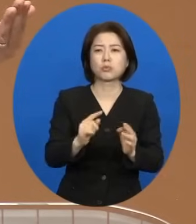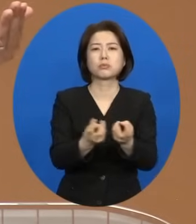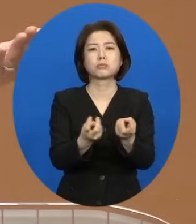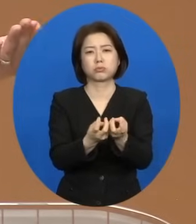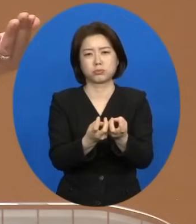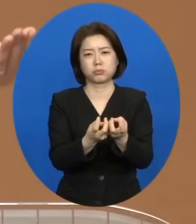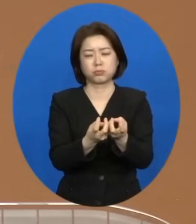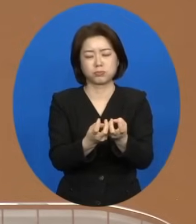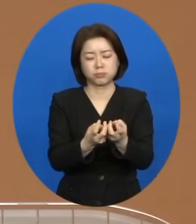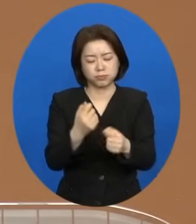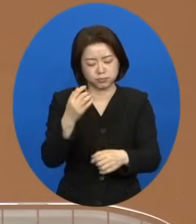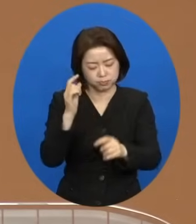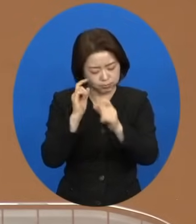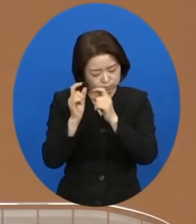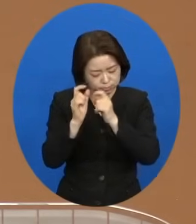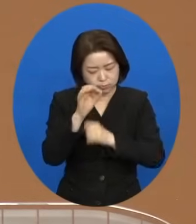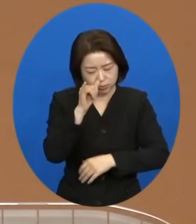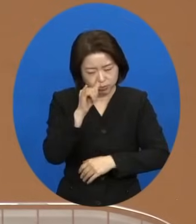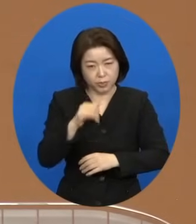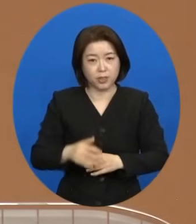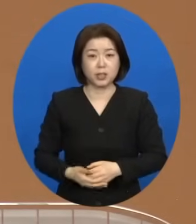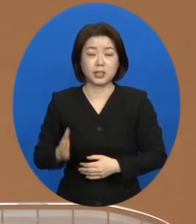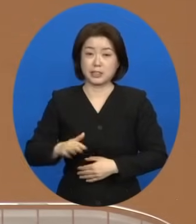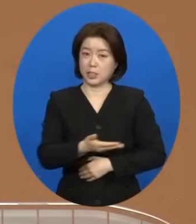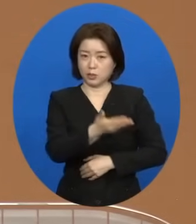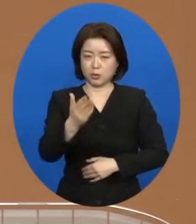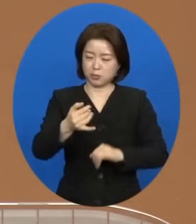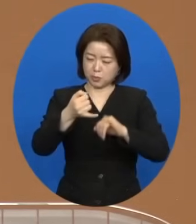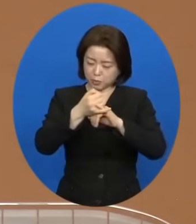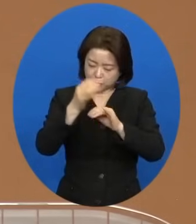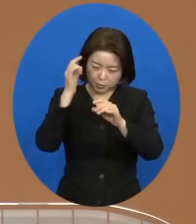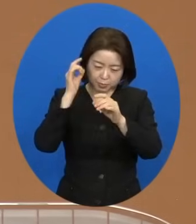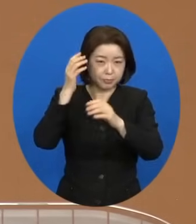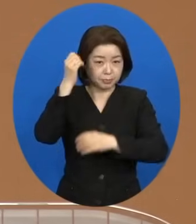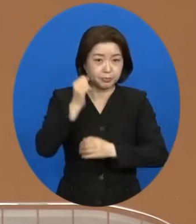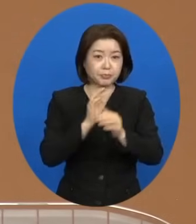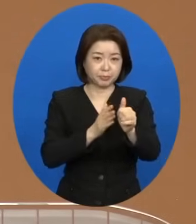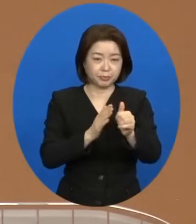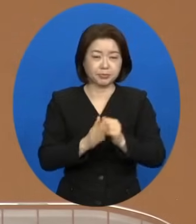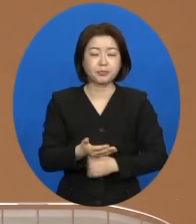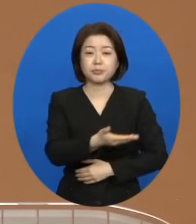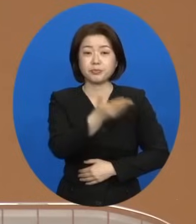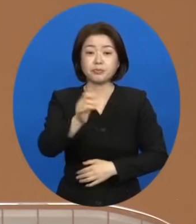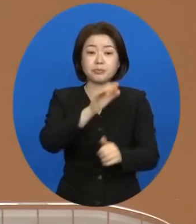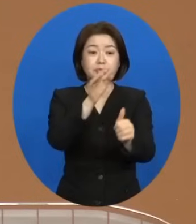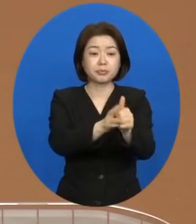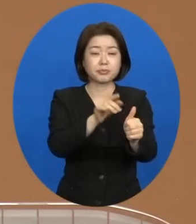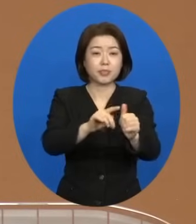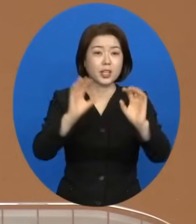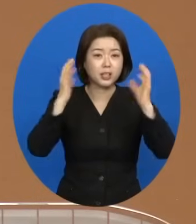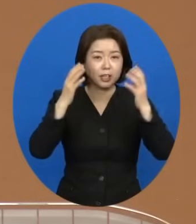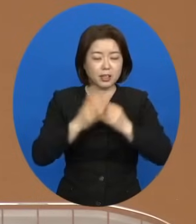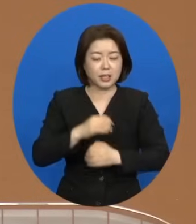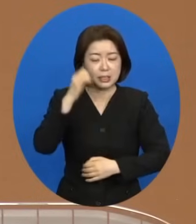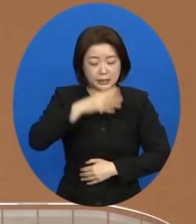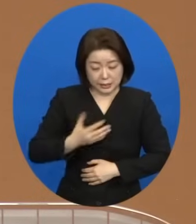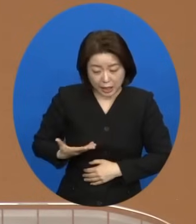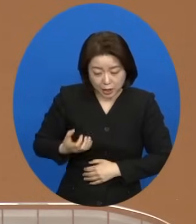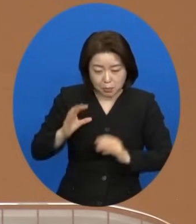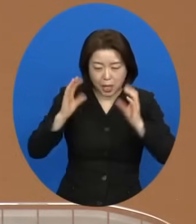하시곤 합니다 근데 여러분 꼭 기억하셔야 돼요 지금 여러분들에게 맡겨진 그 아이는 그냥 젖먹이 아이가